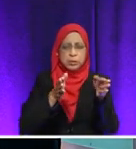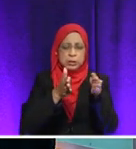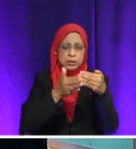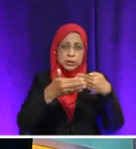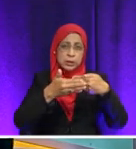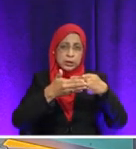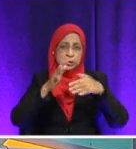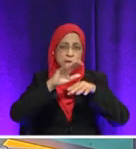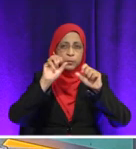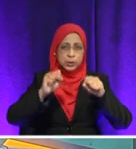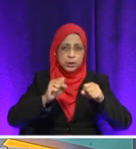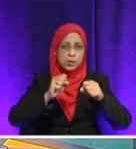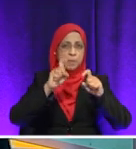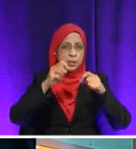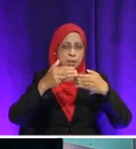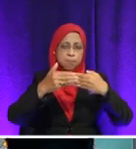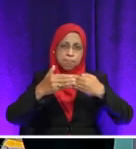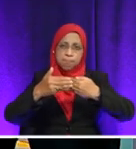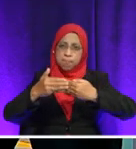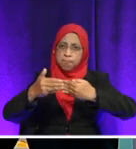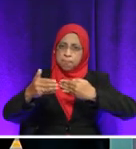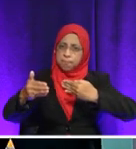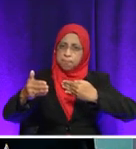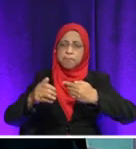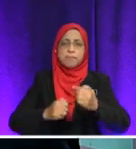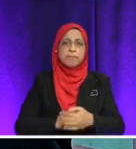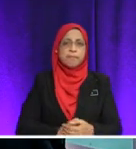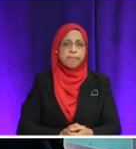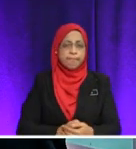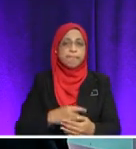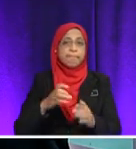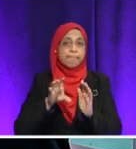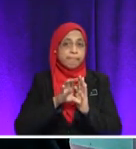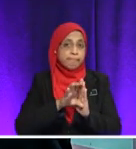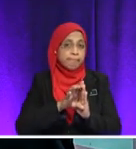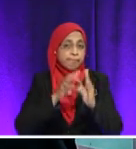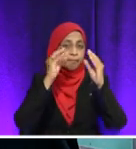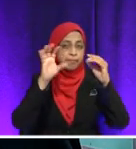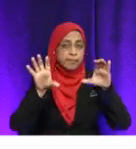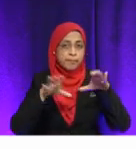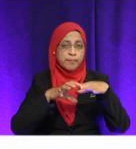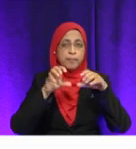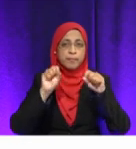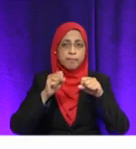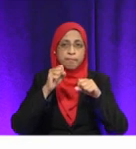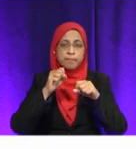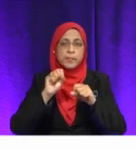lukisan Kitalah oke oke ini cek contoh halaman